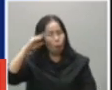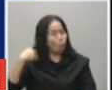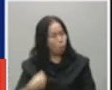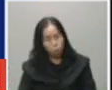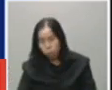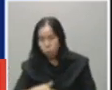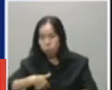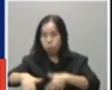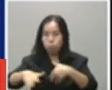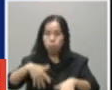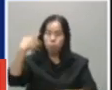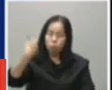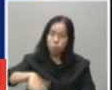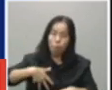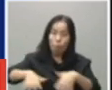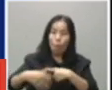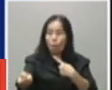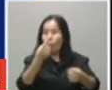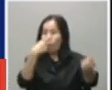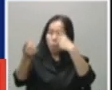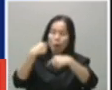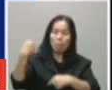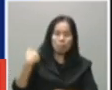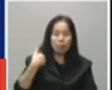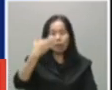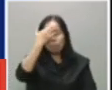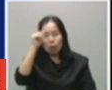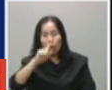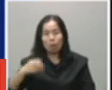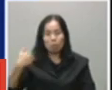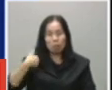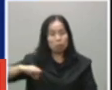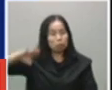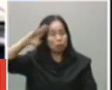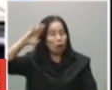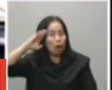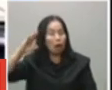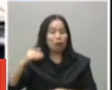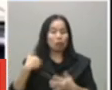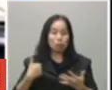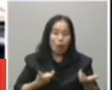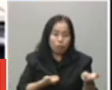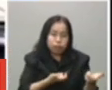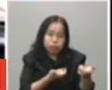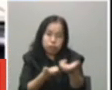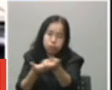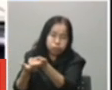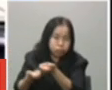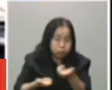เป็นช่วงที่มีกำลังพลของกองทัพลากเอาอาวุธสงครามออกมาสังหารผู้บริสุท